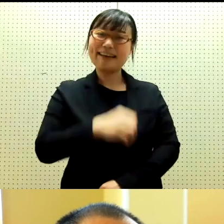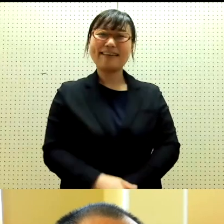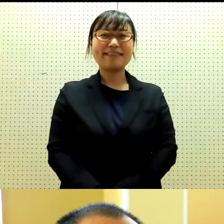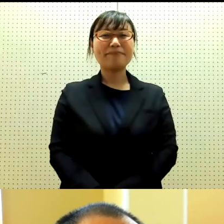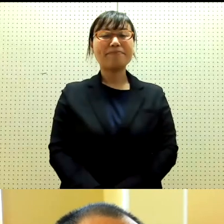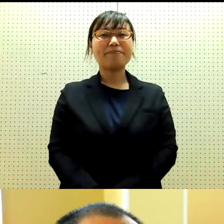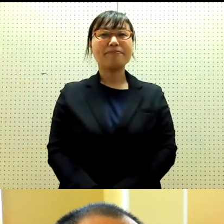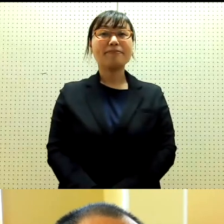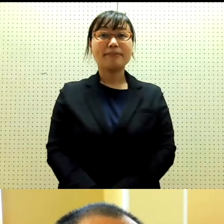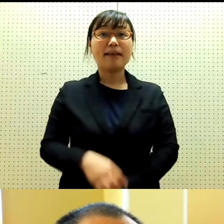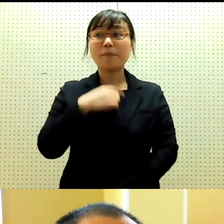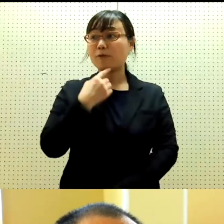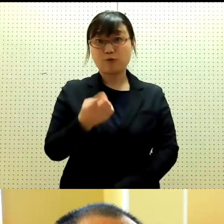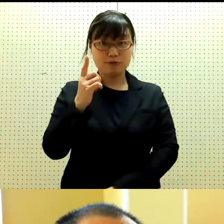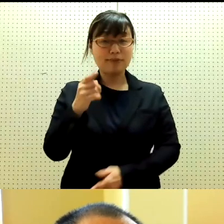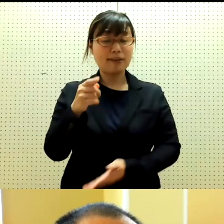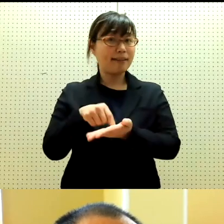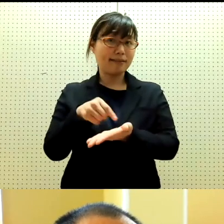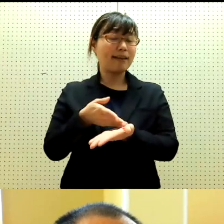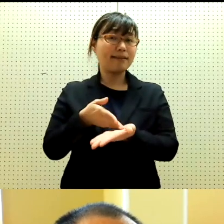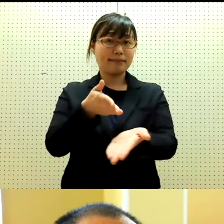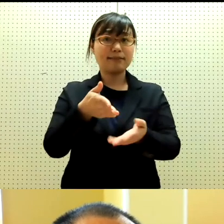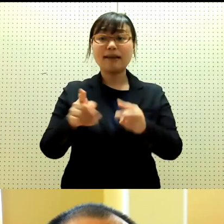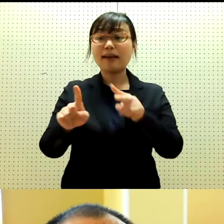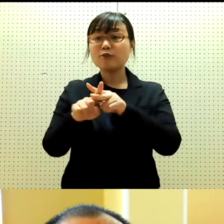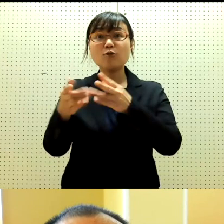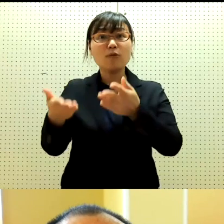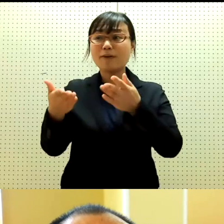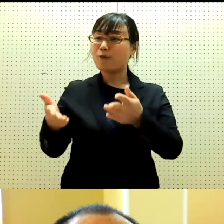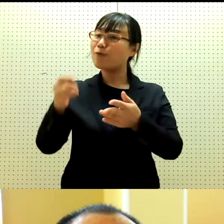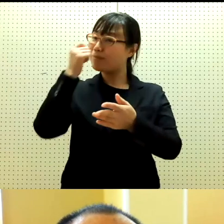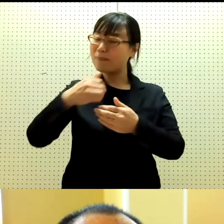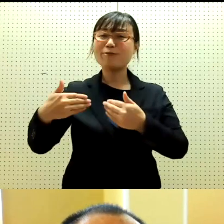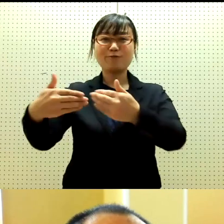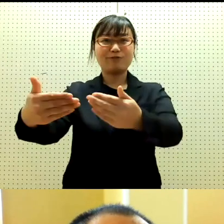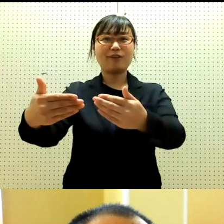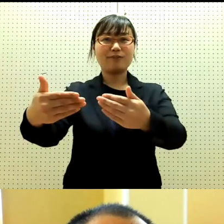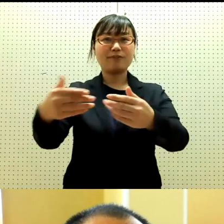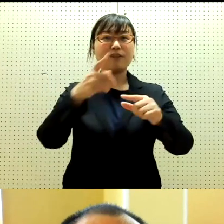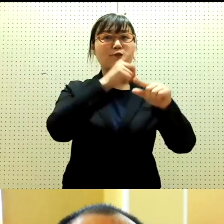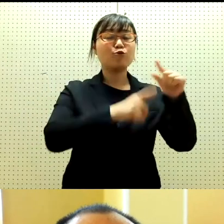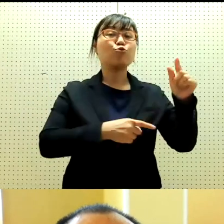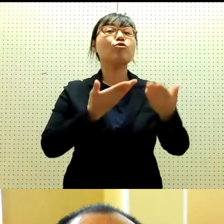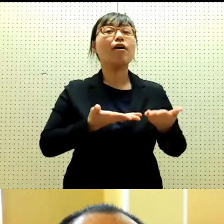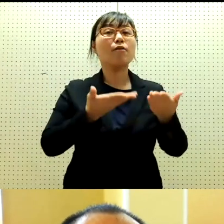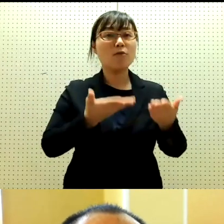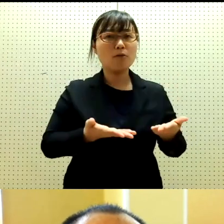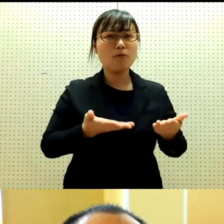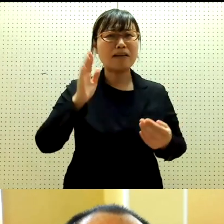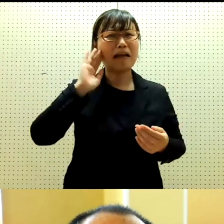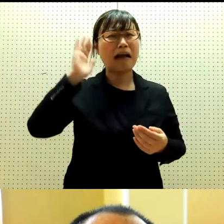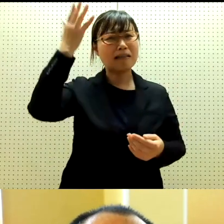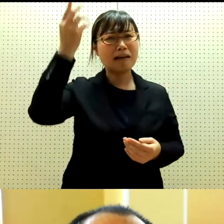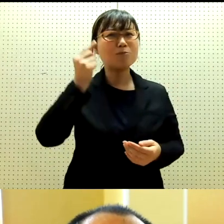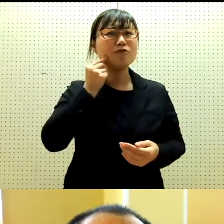校の方が進んできたように思っています。で、中学校の方はなかなかやっぱり難しいところもあります